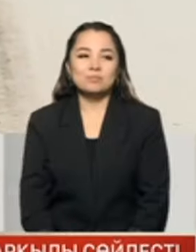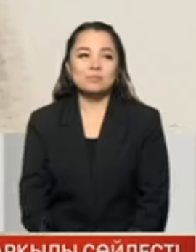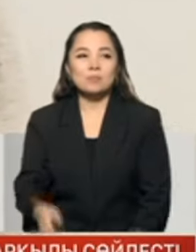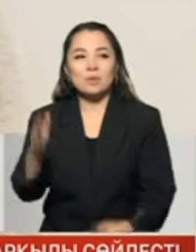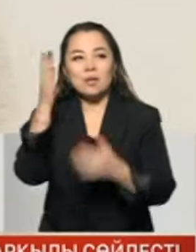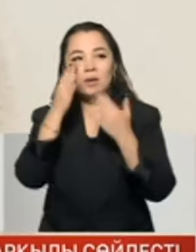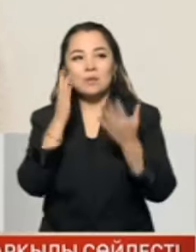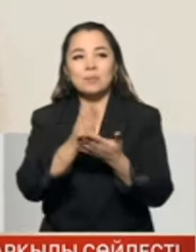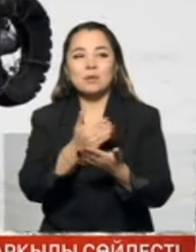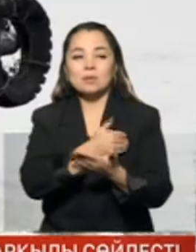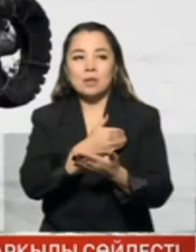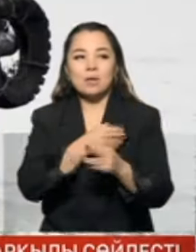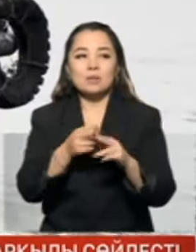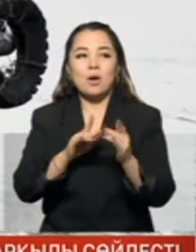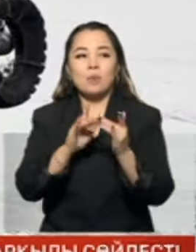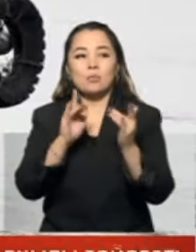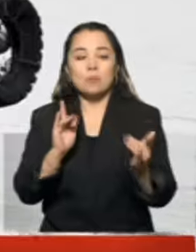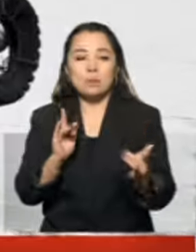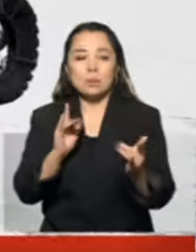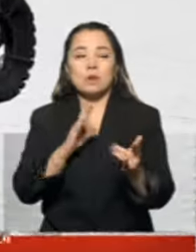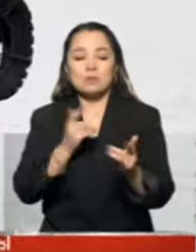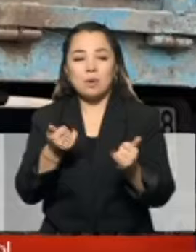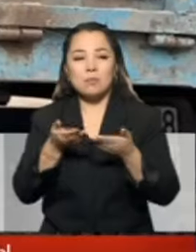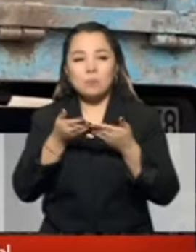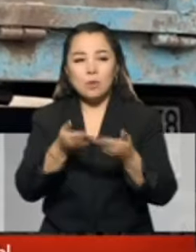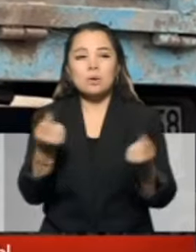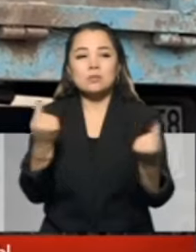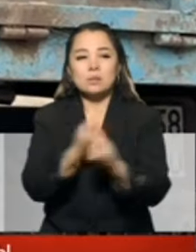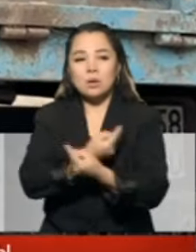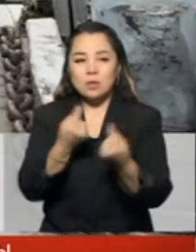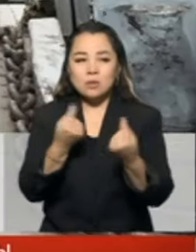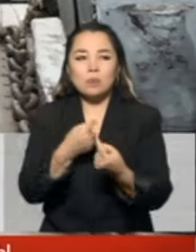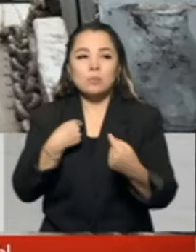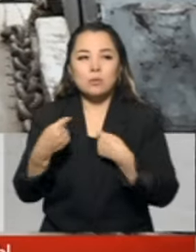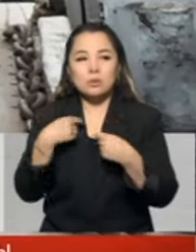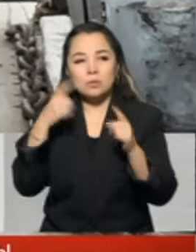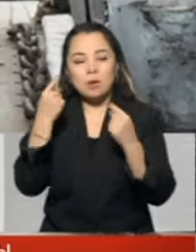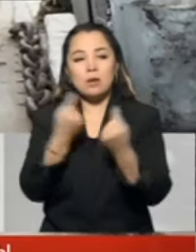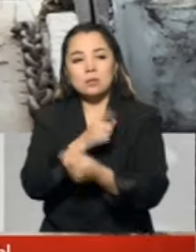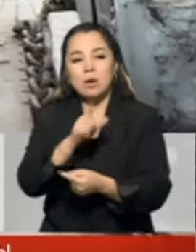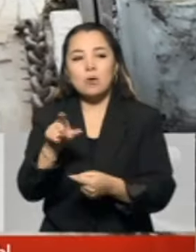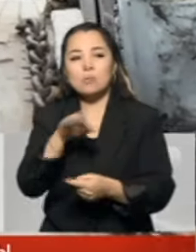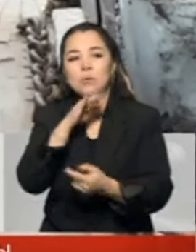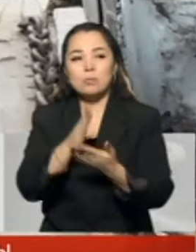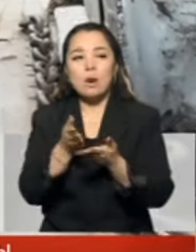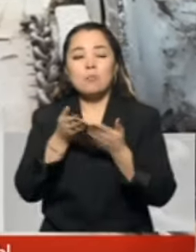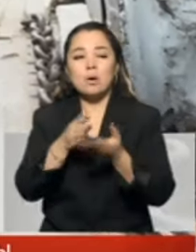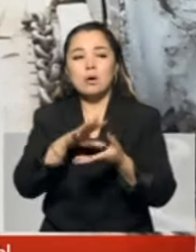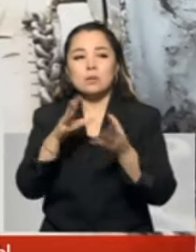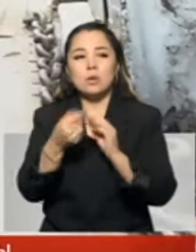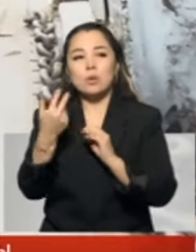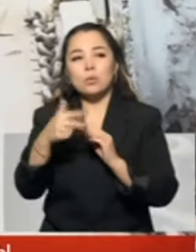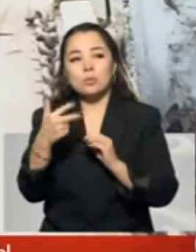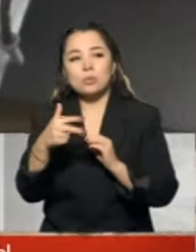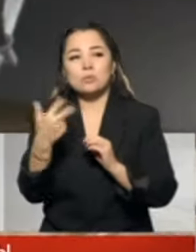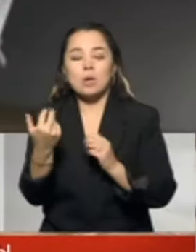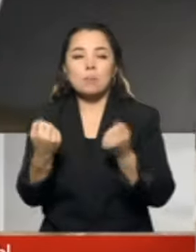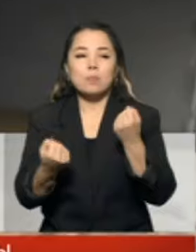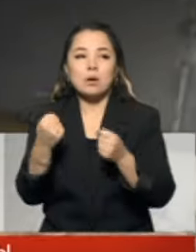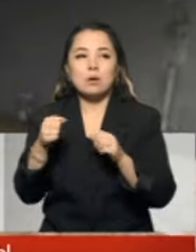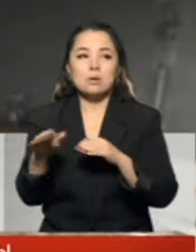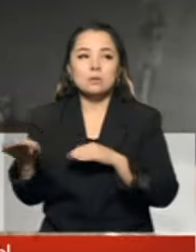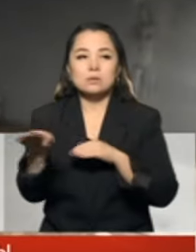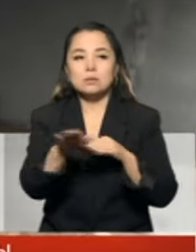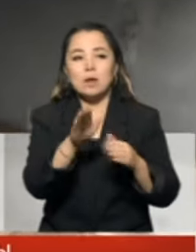Аңсайтын жөні бар. Паромнан дүйім жұрттың ығыры шыққалы қашан. Өйткені ары-бері өткісі келетін адам көп. Паромға не бәрі 30-33 машина